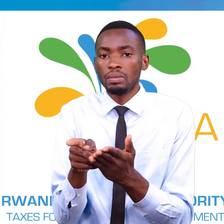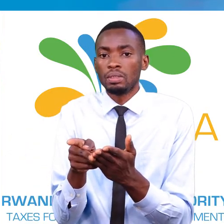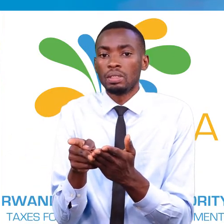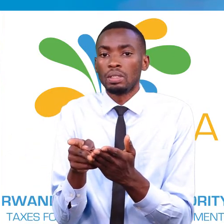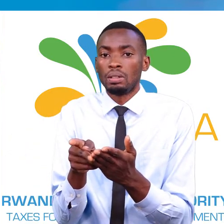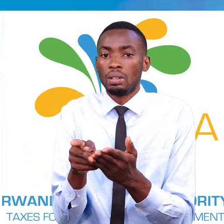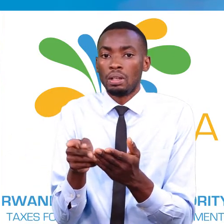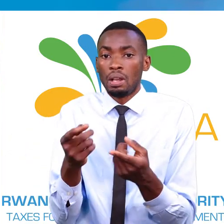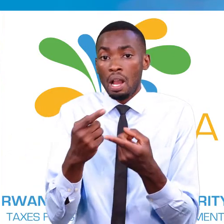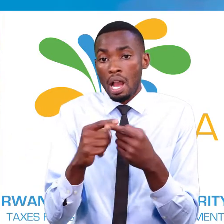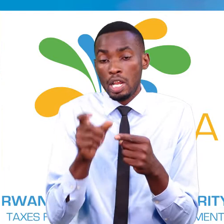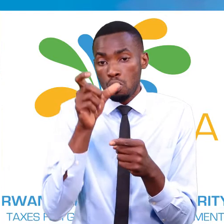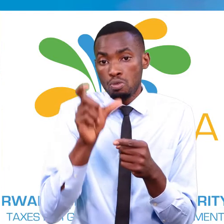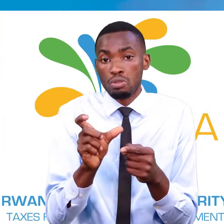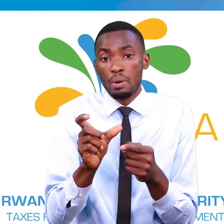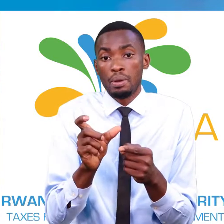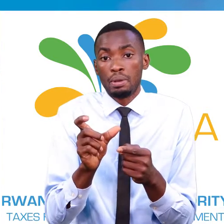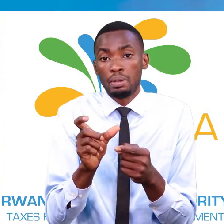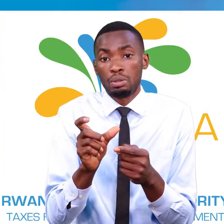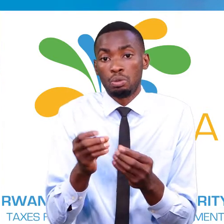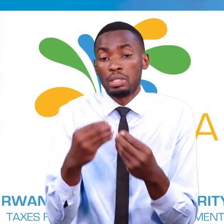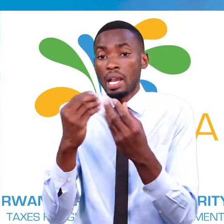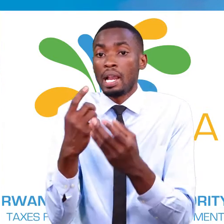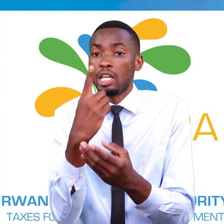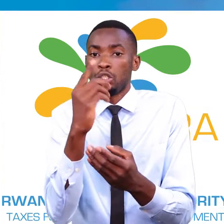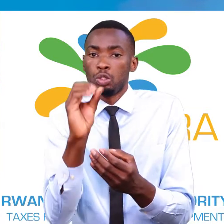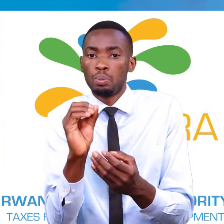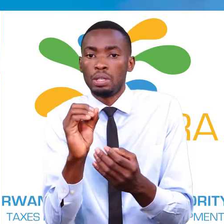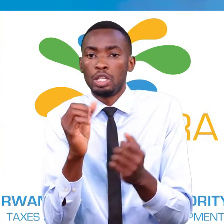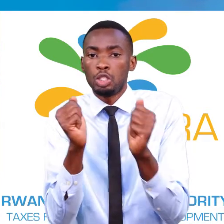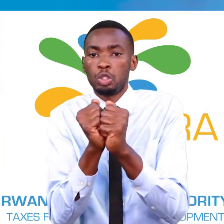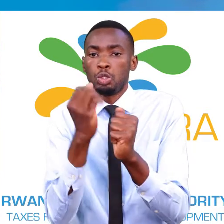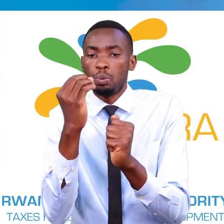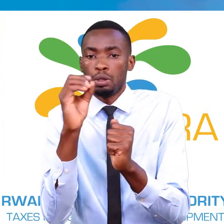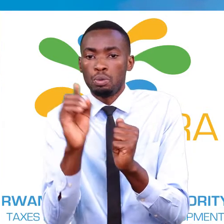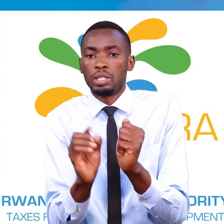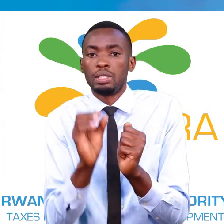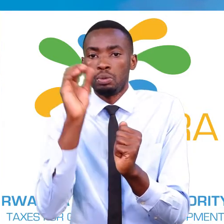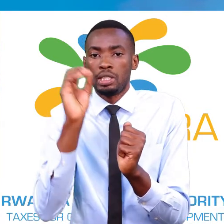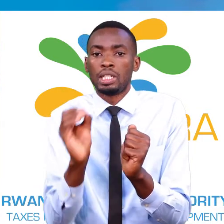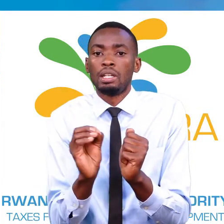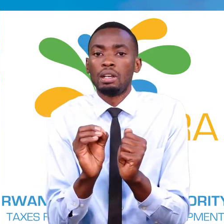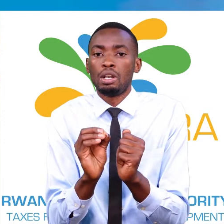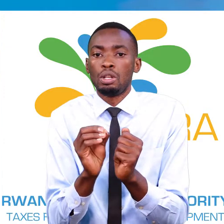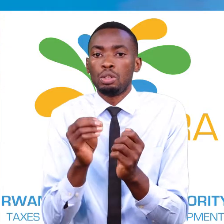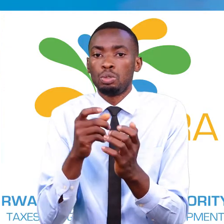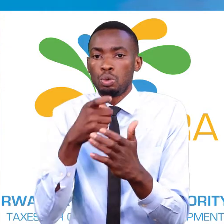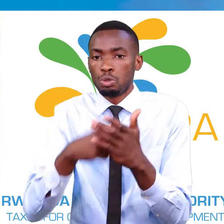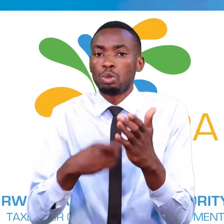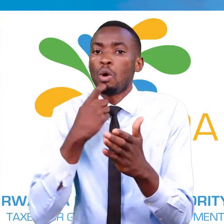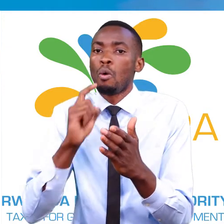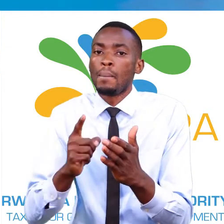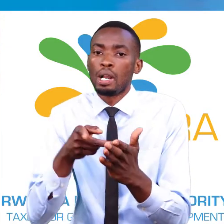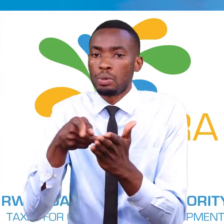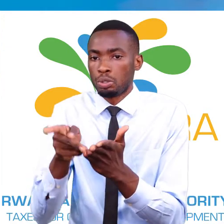gihano ucibwa ariko ucibwa igihe cyo kwishyura utinze ni 10% by'umusoro ugomba kwishyura ariko mu